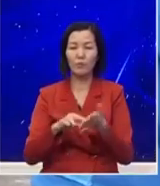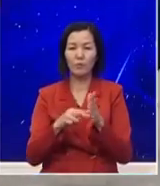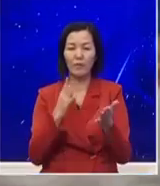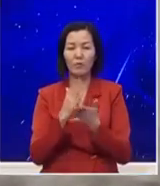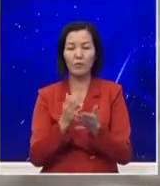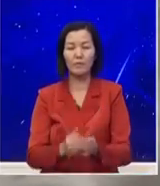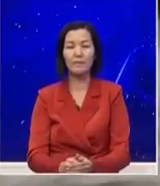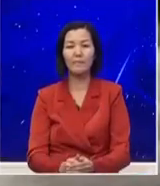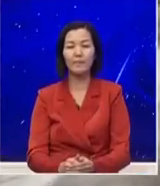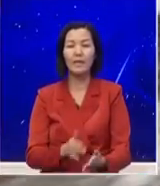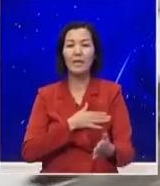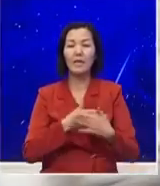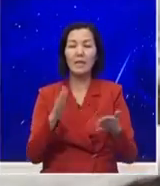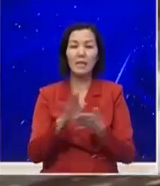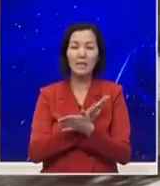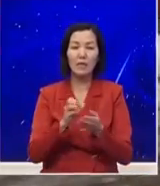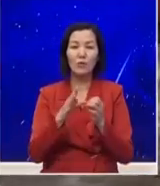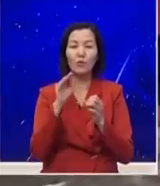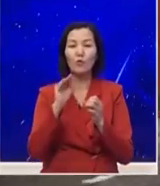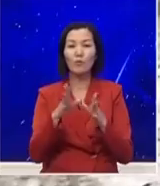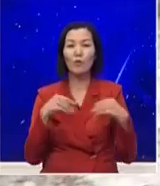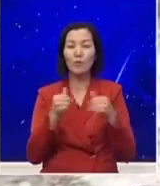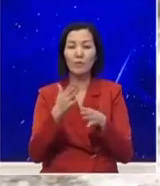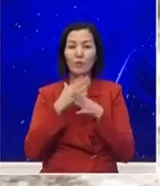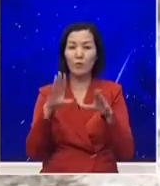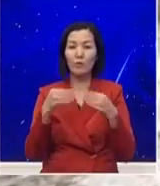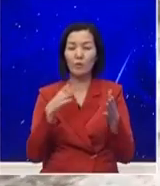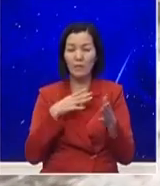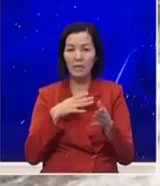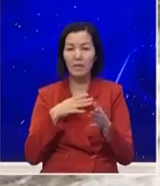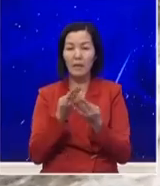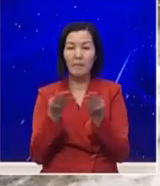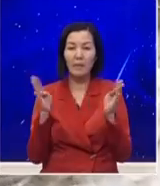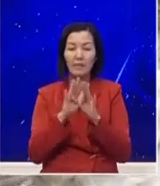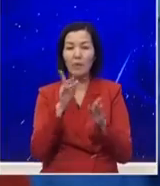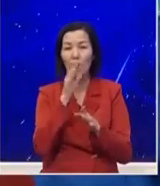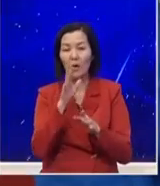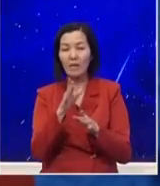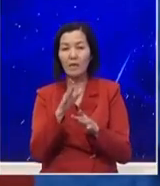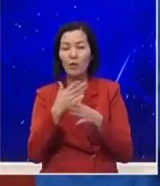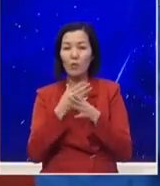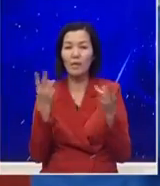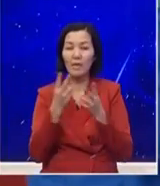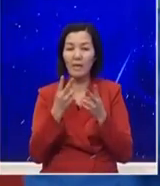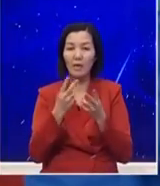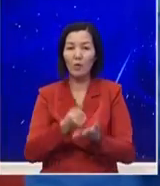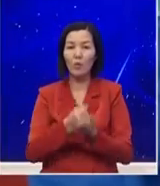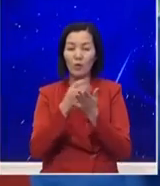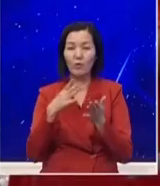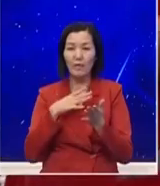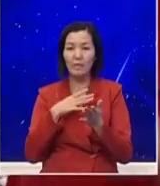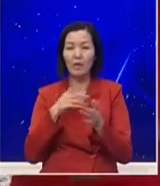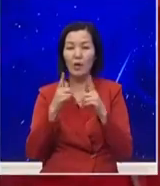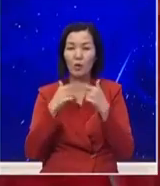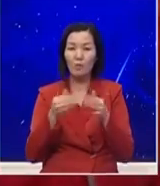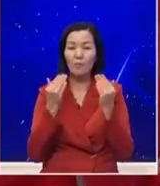отырмыз. Еріктілер өткен жылы 14 мыңнан аса отбасына көмек көрсеткен. Пандемия кезеңінде көмекке мұқтаж жандарға қолдау танытты.